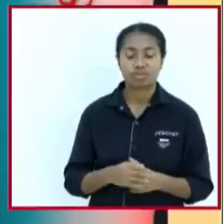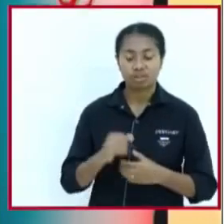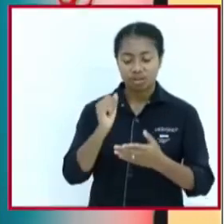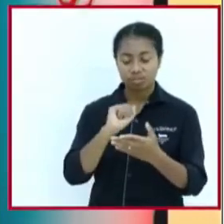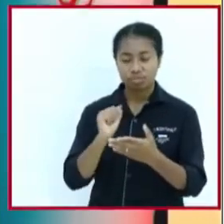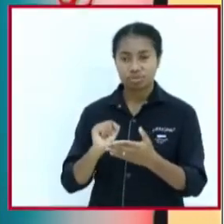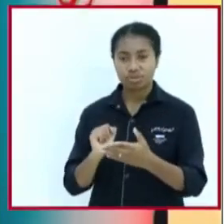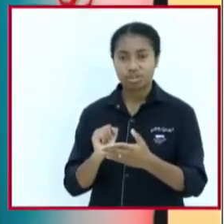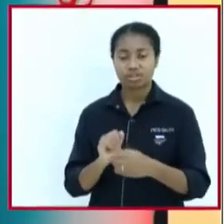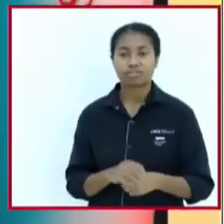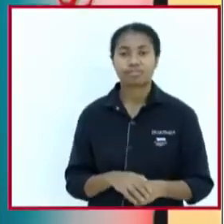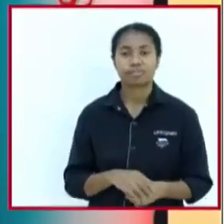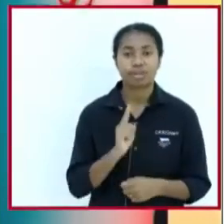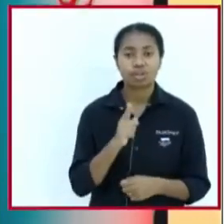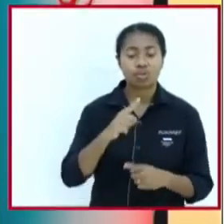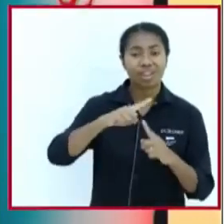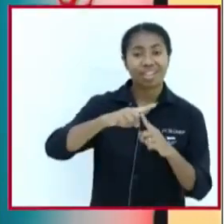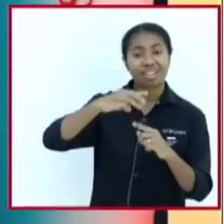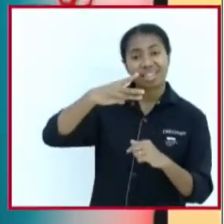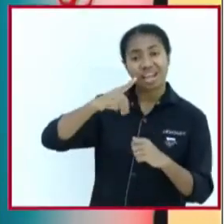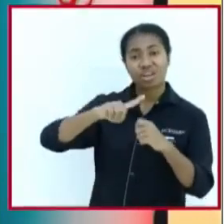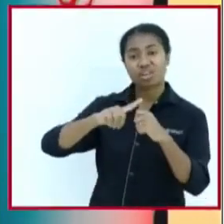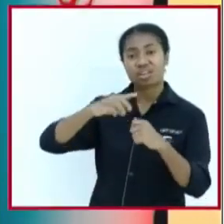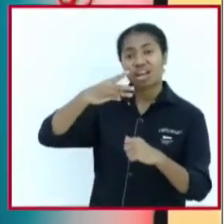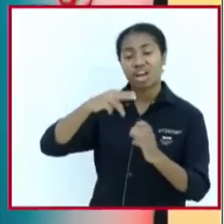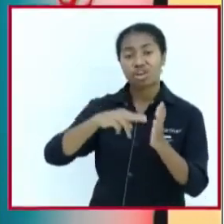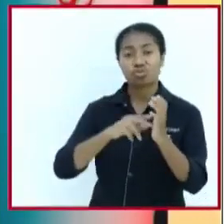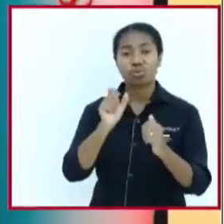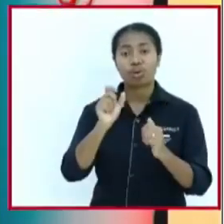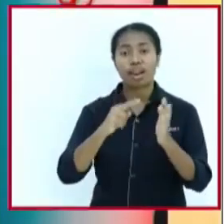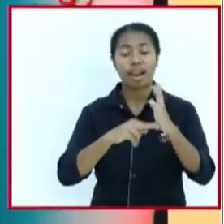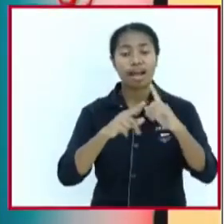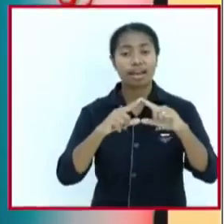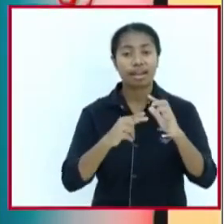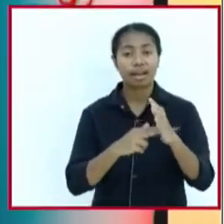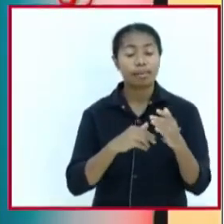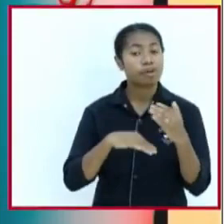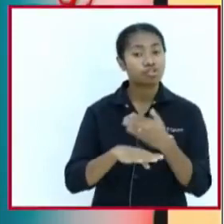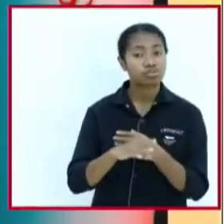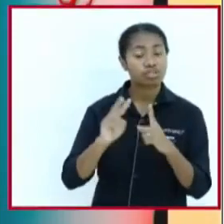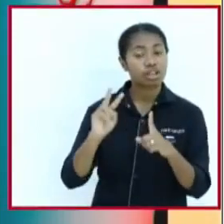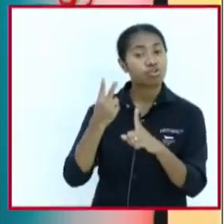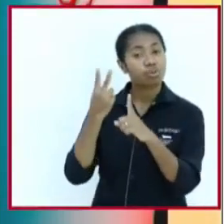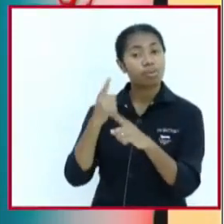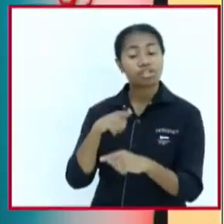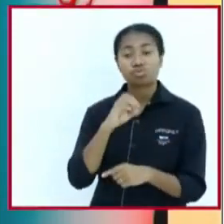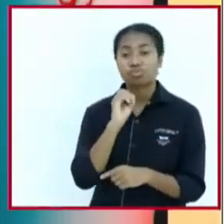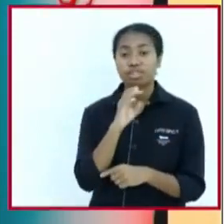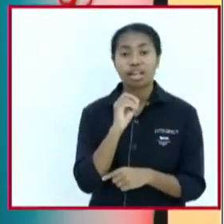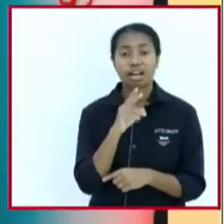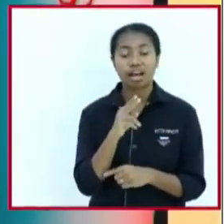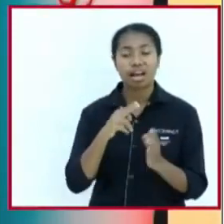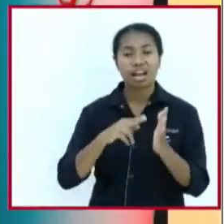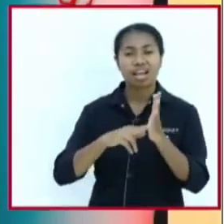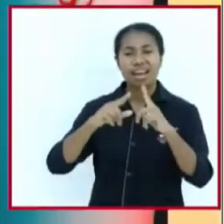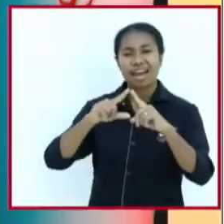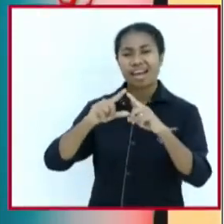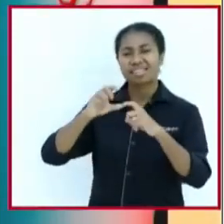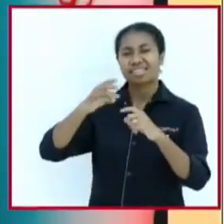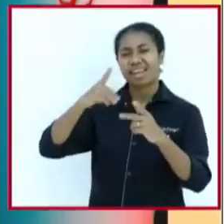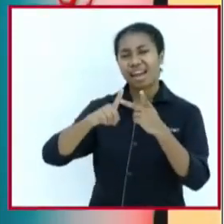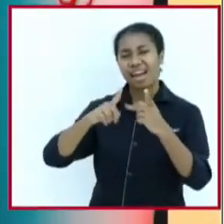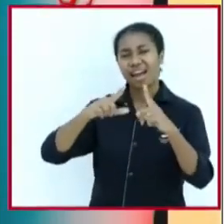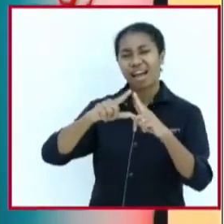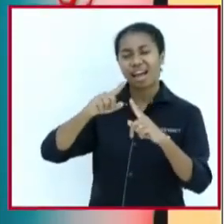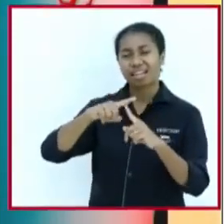berbicara soal skeptik Unand lalu di pasal 12 dia bicara soal nasihat supaya bertekun